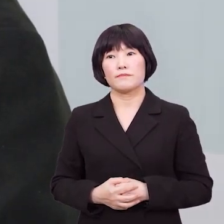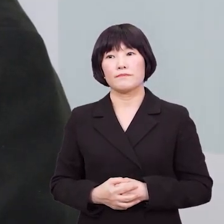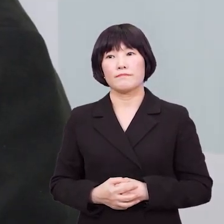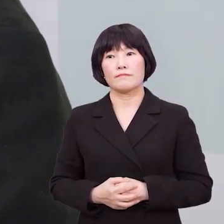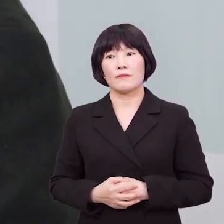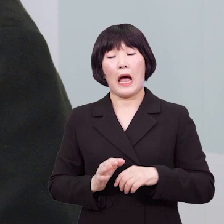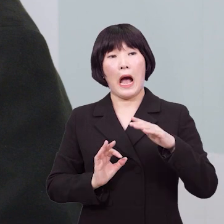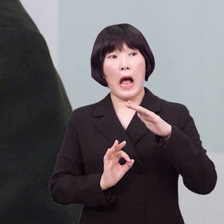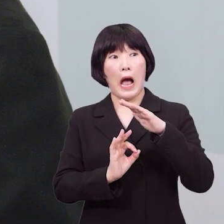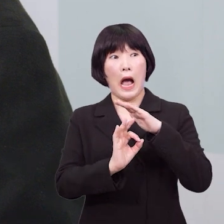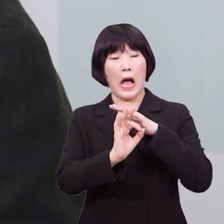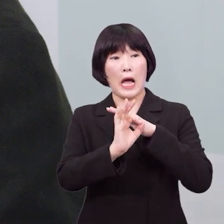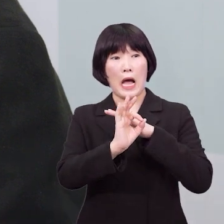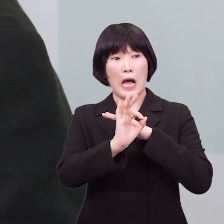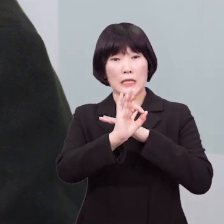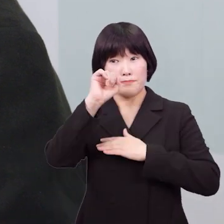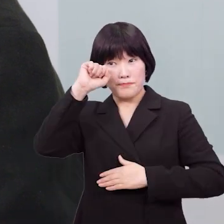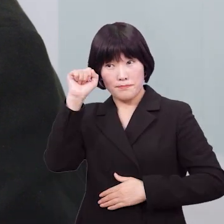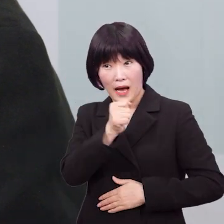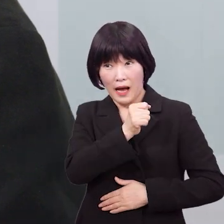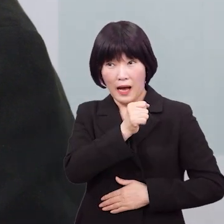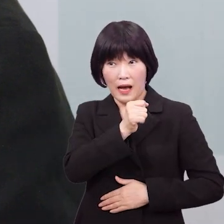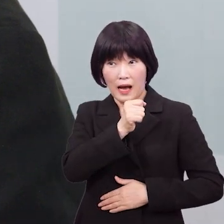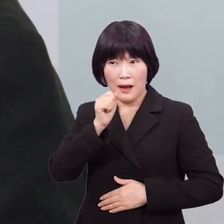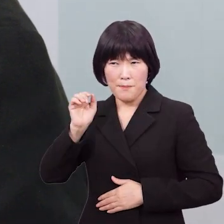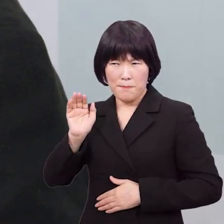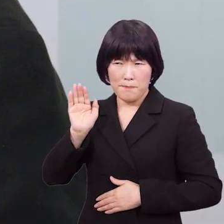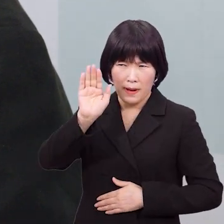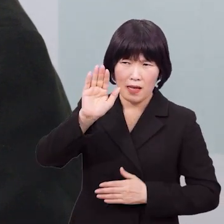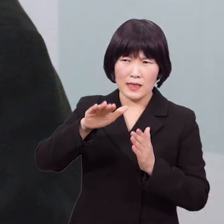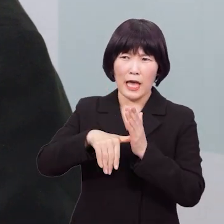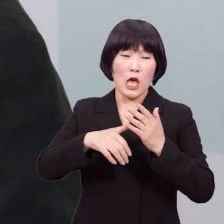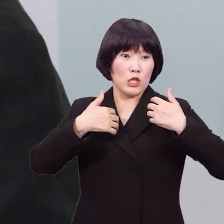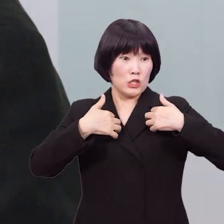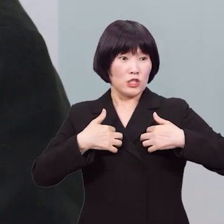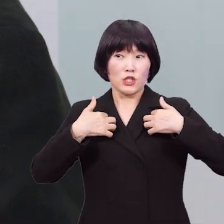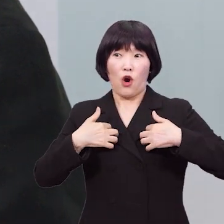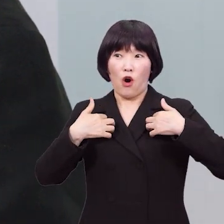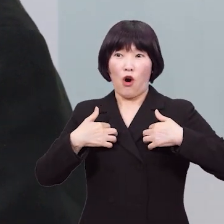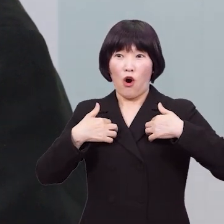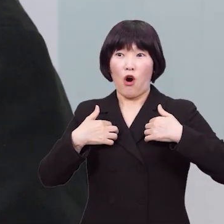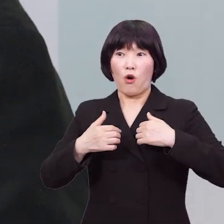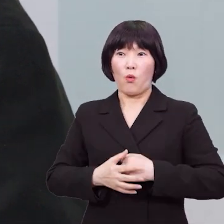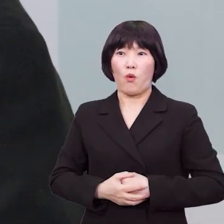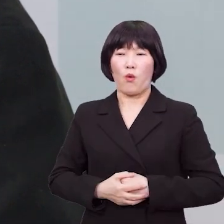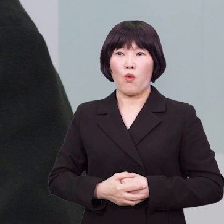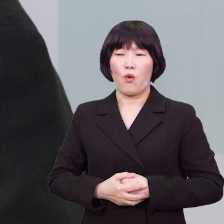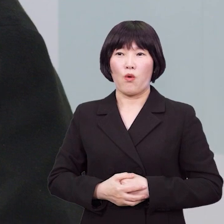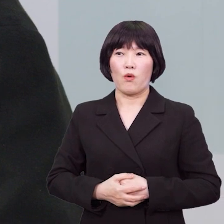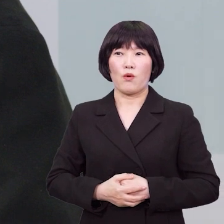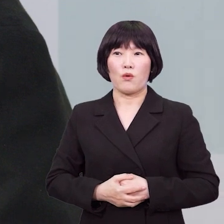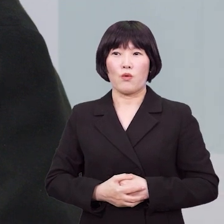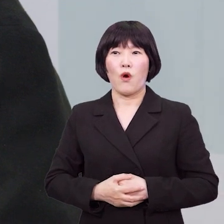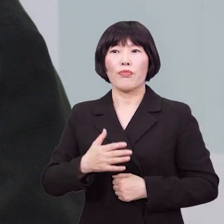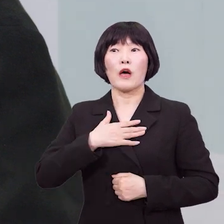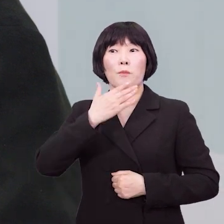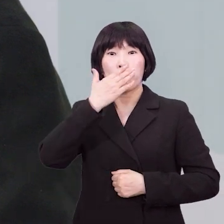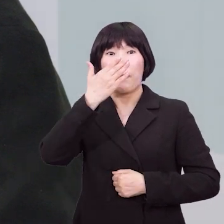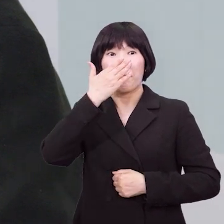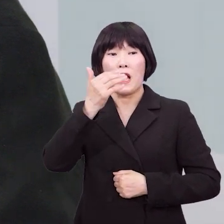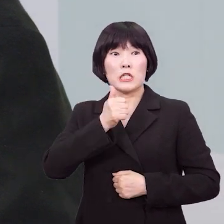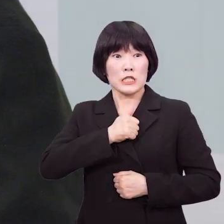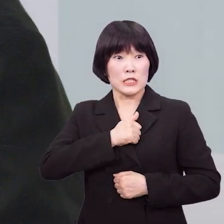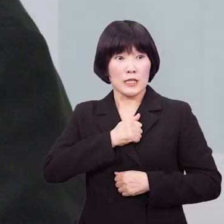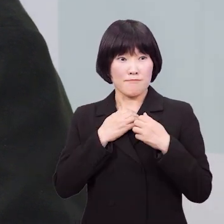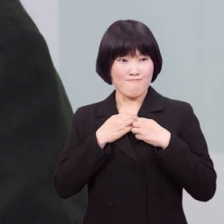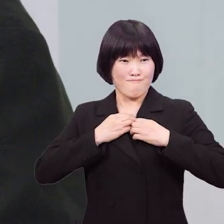지겹고 너도 할 수 있다는 장난감이 생겼습니다. 그리고 할아버지 할머니께서 순찬을